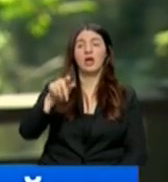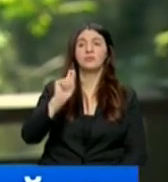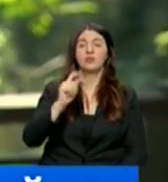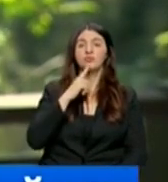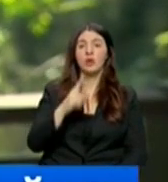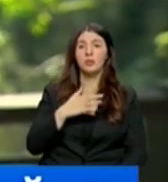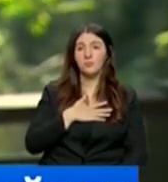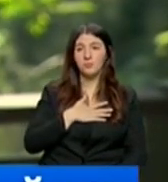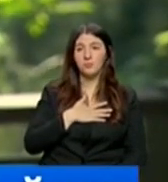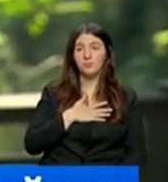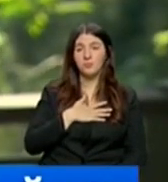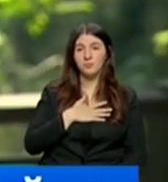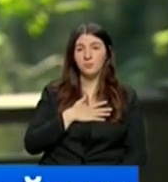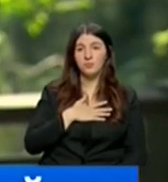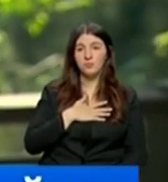söyledim.